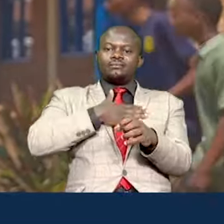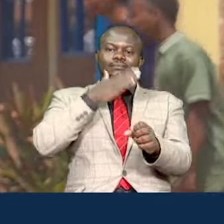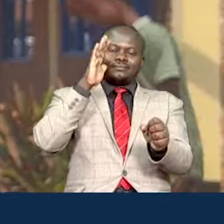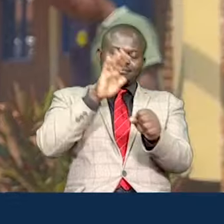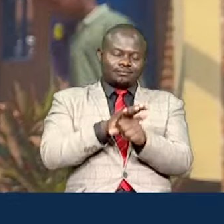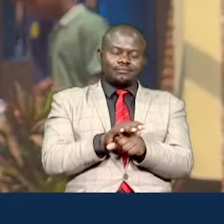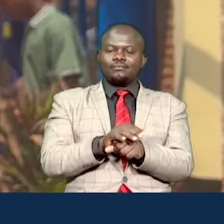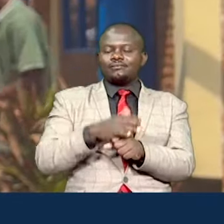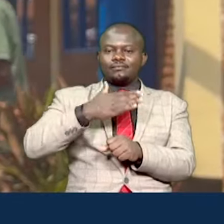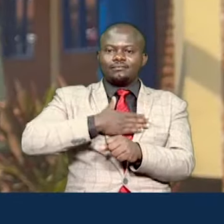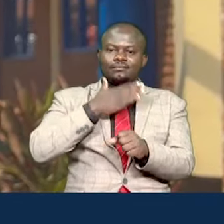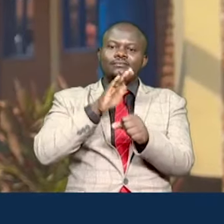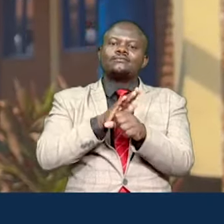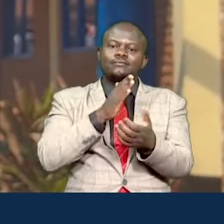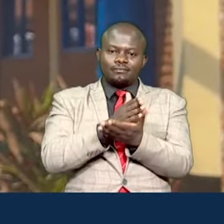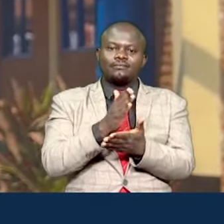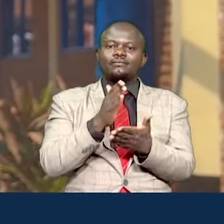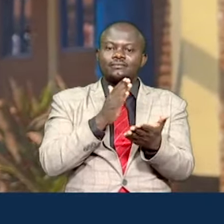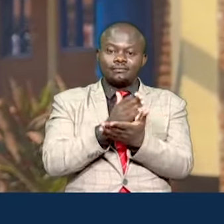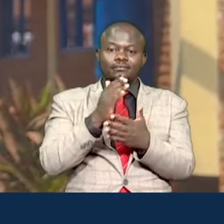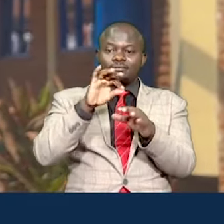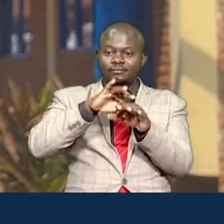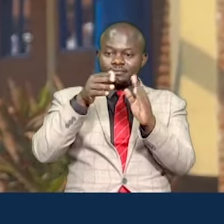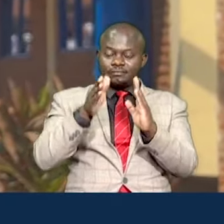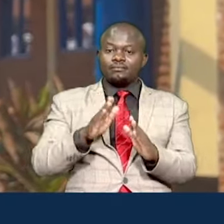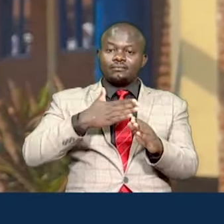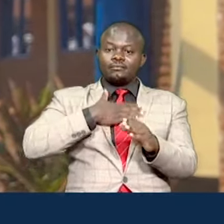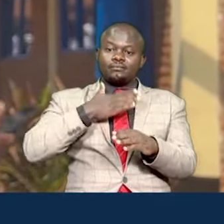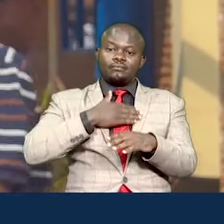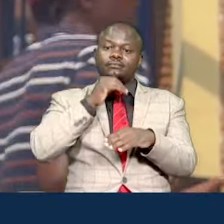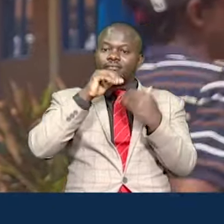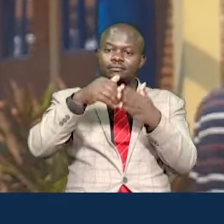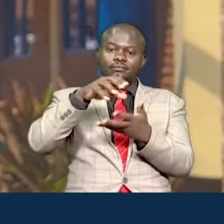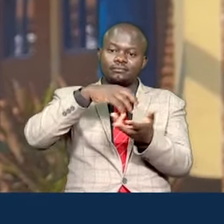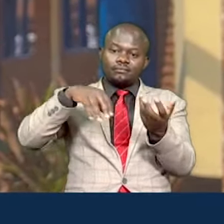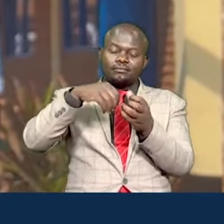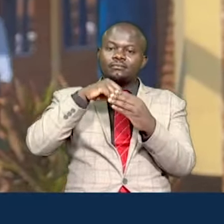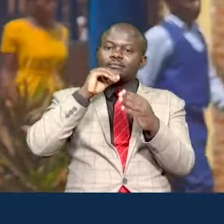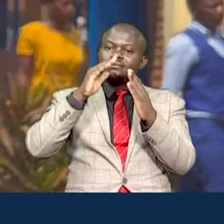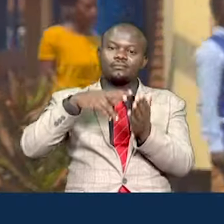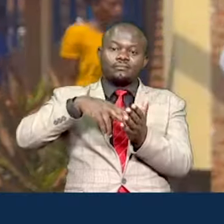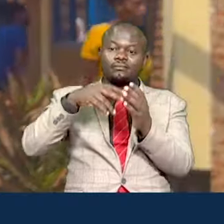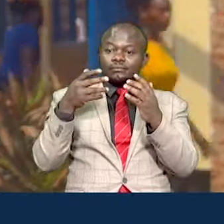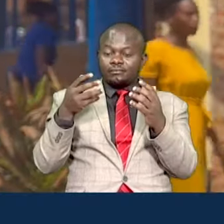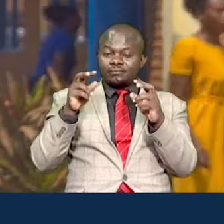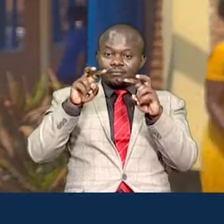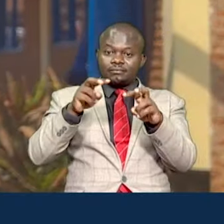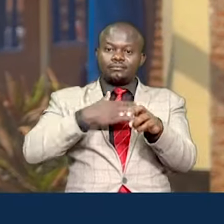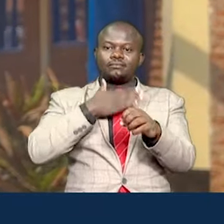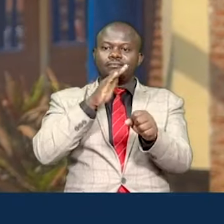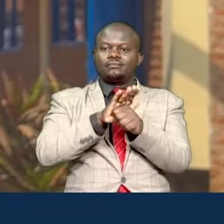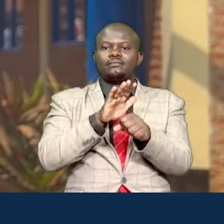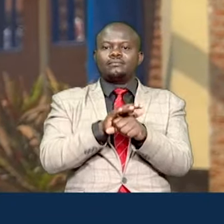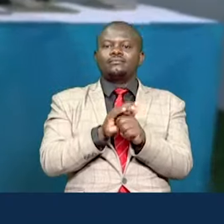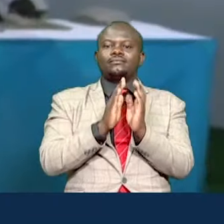Ndanezerewe cyane ya cyane ariko gutora umukandida wishimiye nta mvururu nta muntu guhagaze hejuru ariko ndanezerewe. I'm